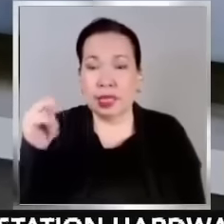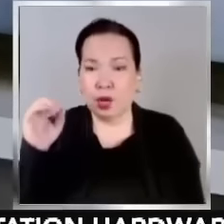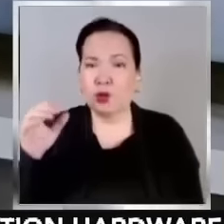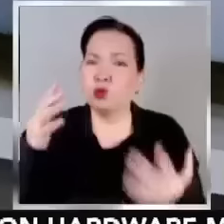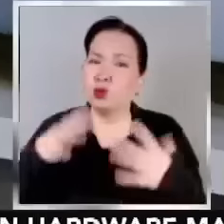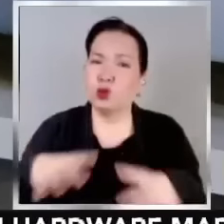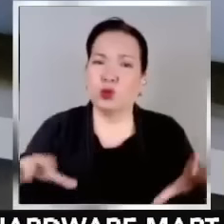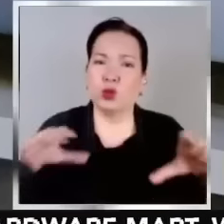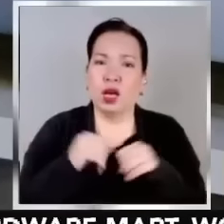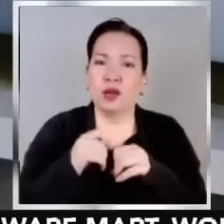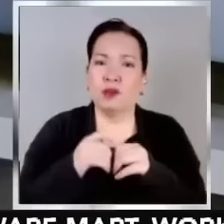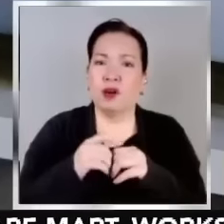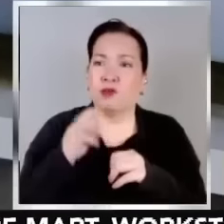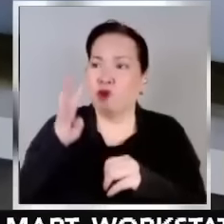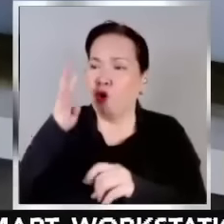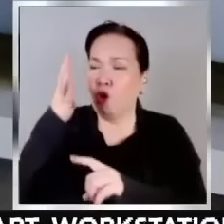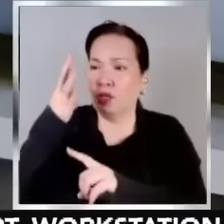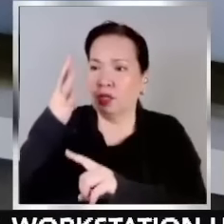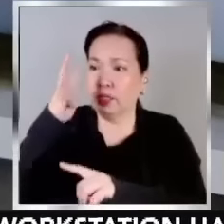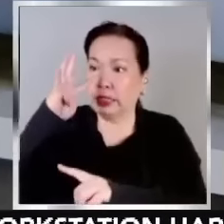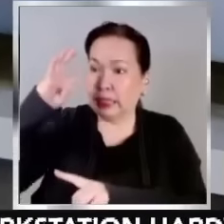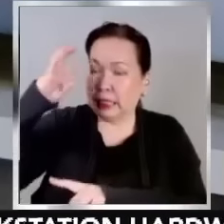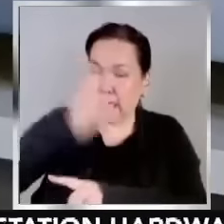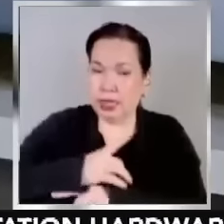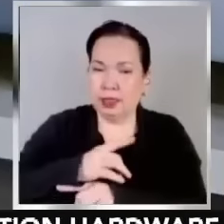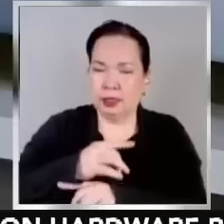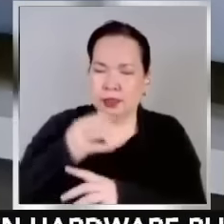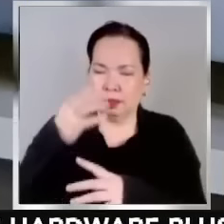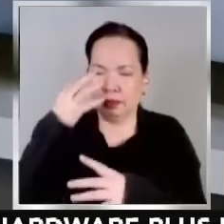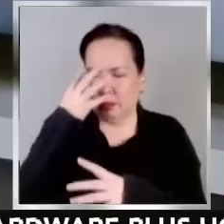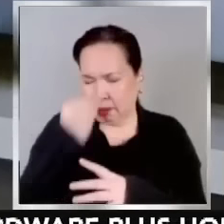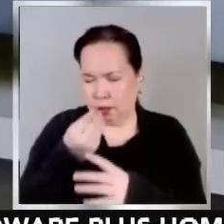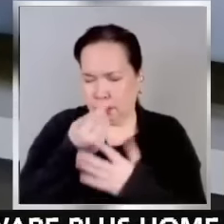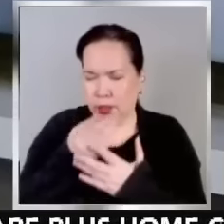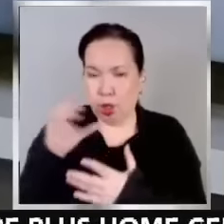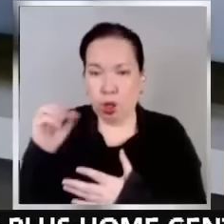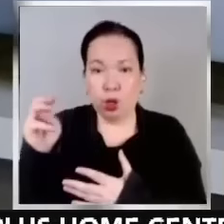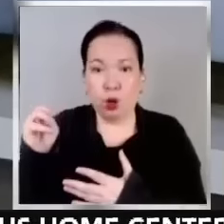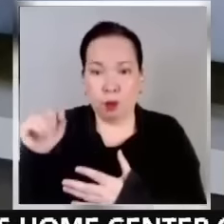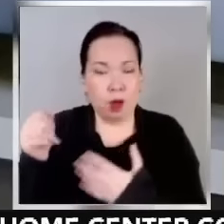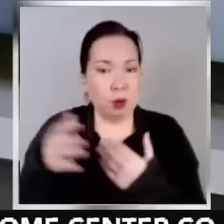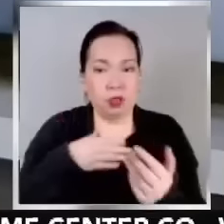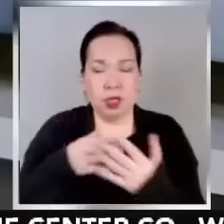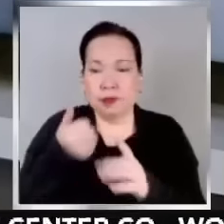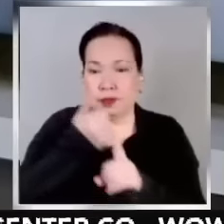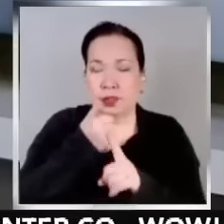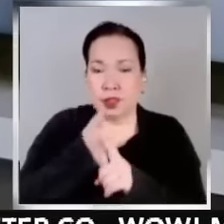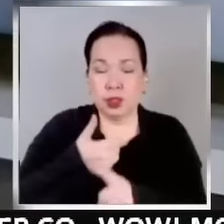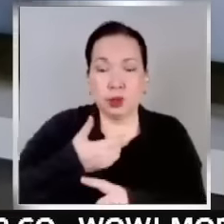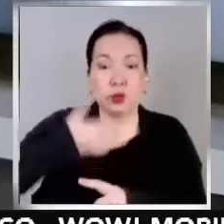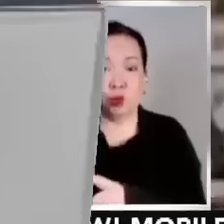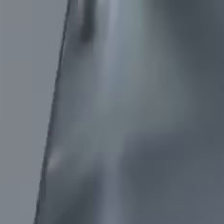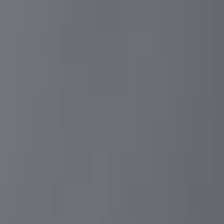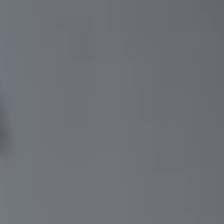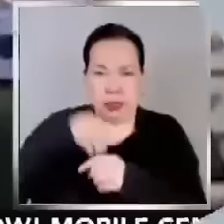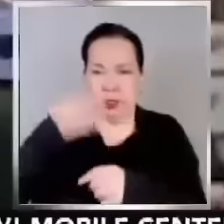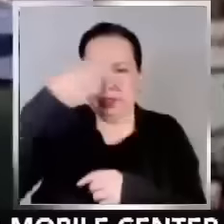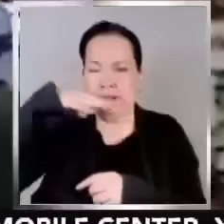araw na pagkakomatose kasunod ng boxing match na ipinanalo pa niya sa Cavite. Tinutukan niya ni Cedric Castillo.